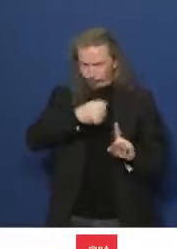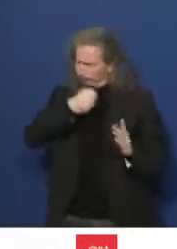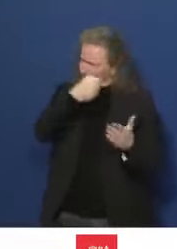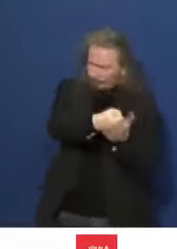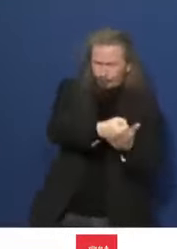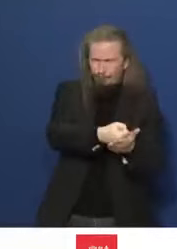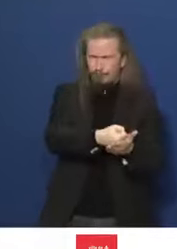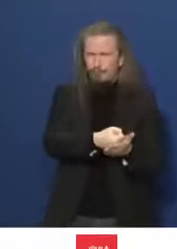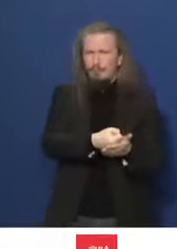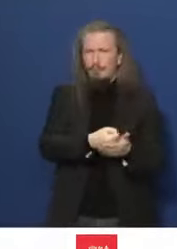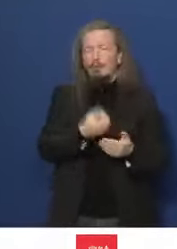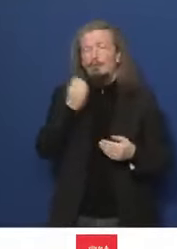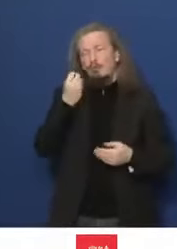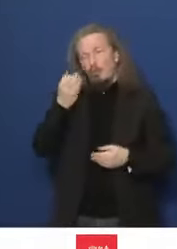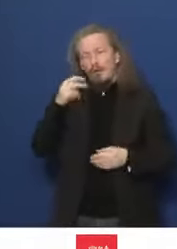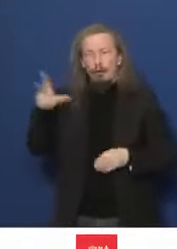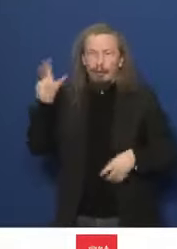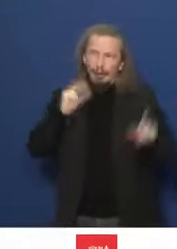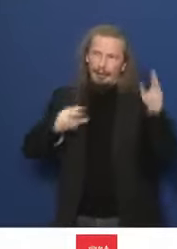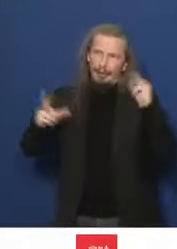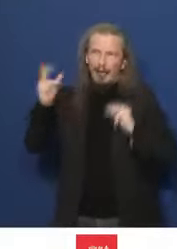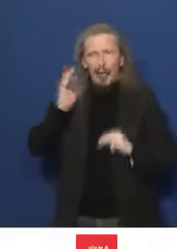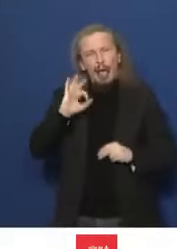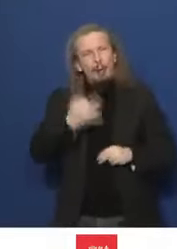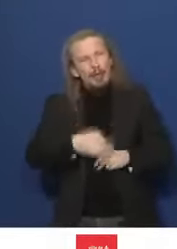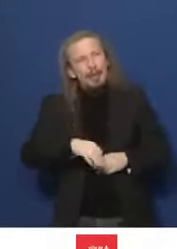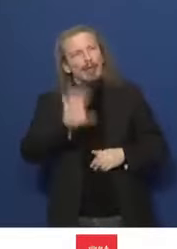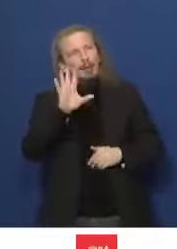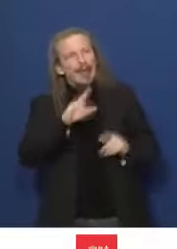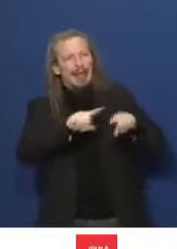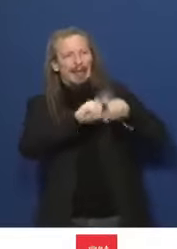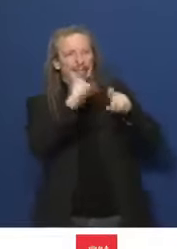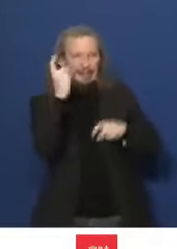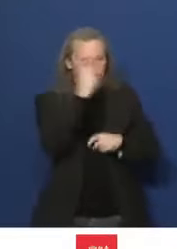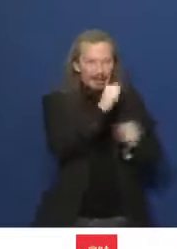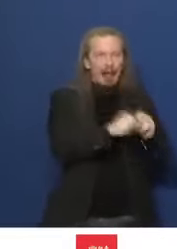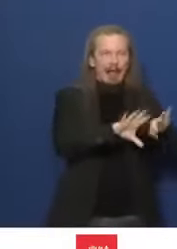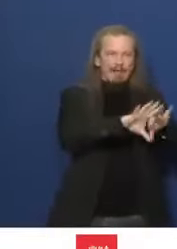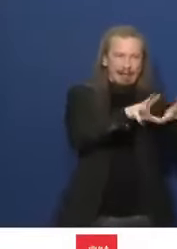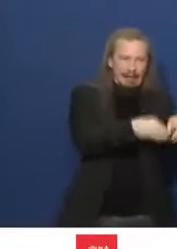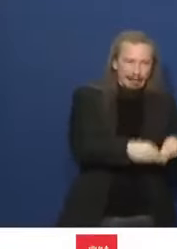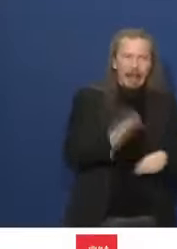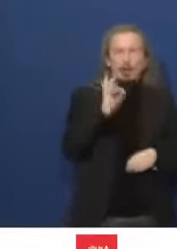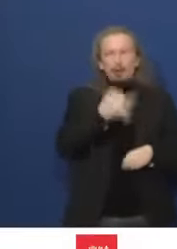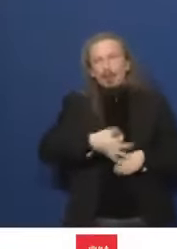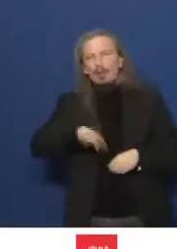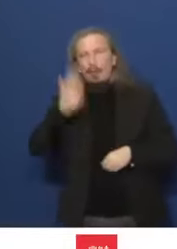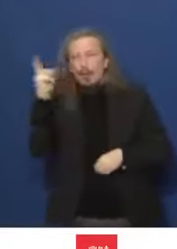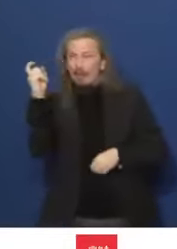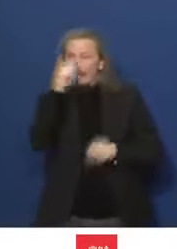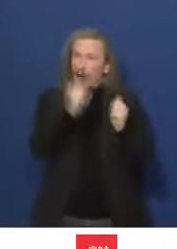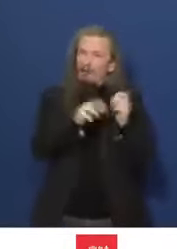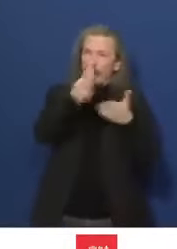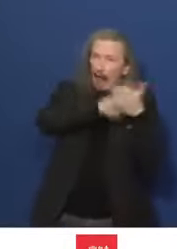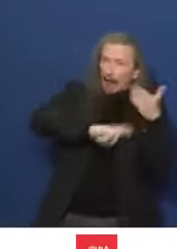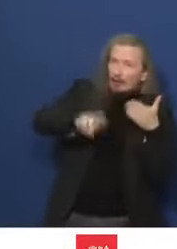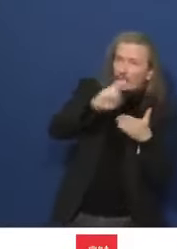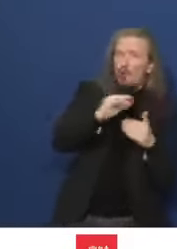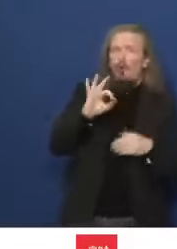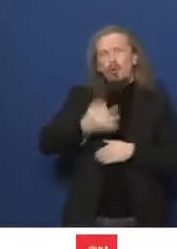j'ai entendu plutôt les difficultés avec l'équipe, les difficultés avec la région, les difficultés avec la